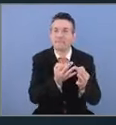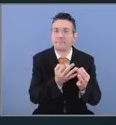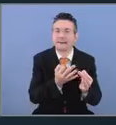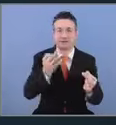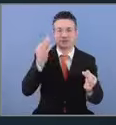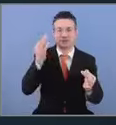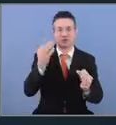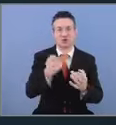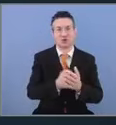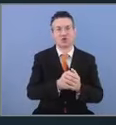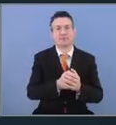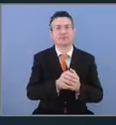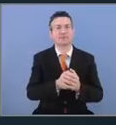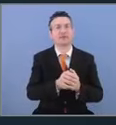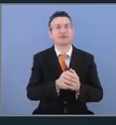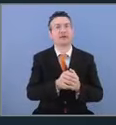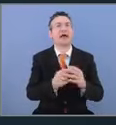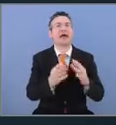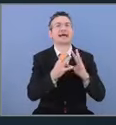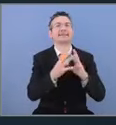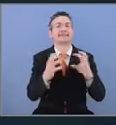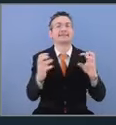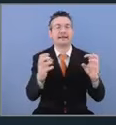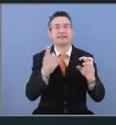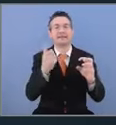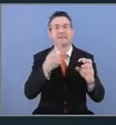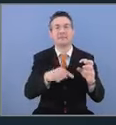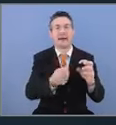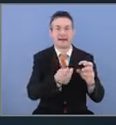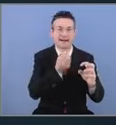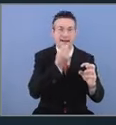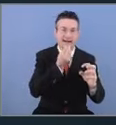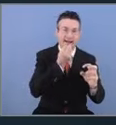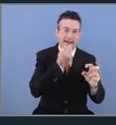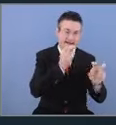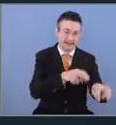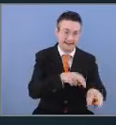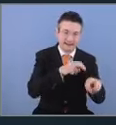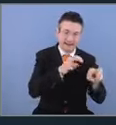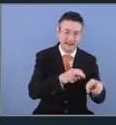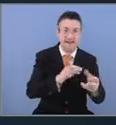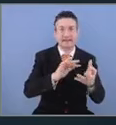della produzione che della trasformazione, sono nella maggior parte dei casi caratterizzate,